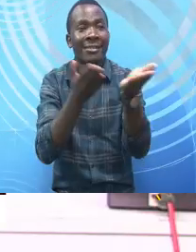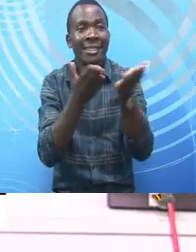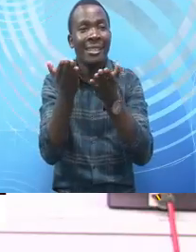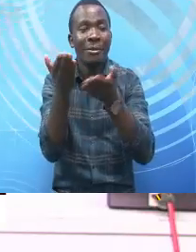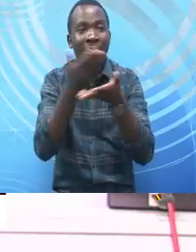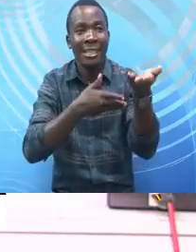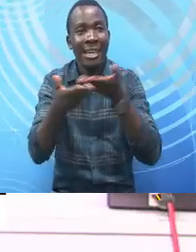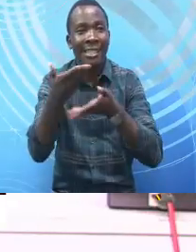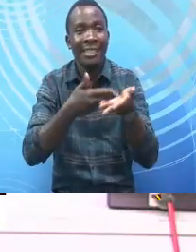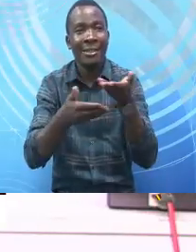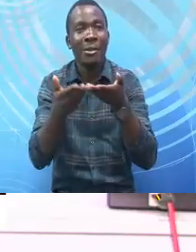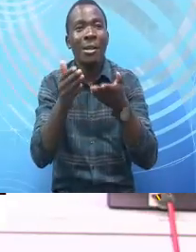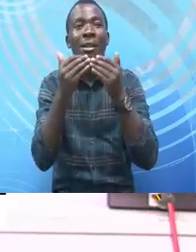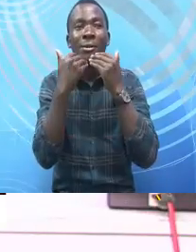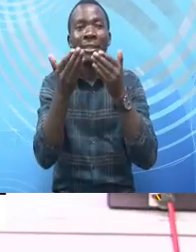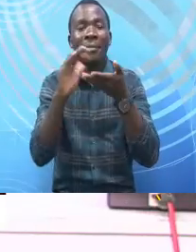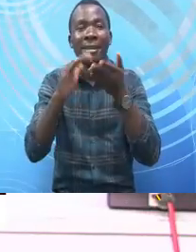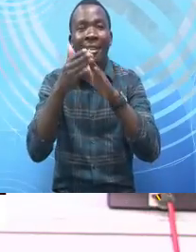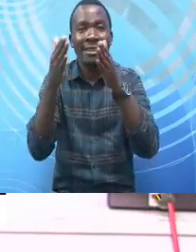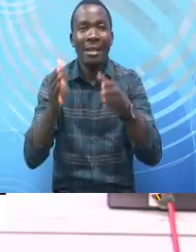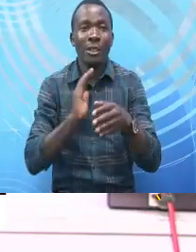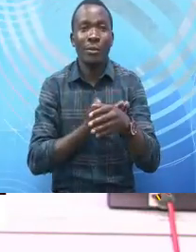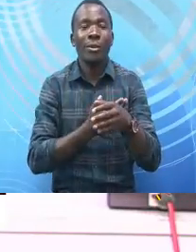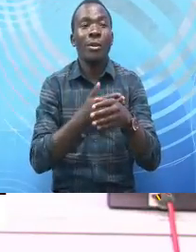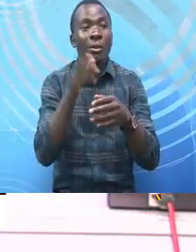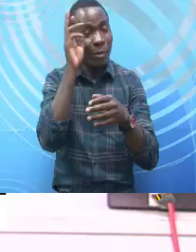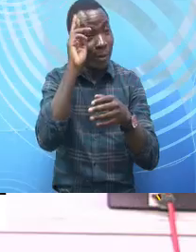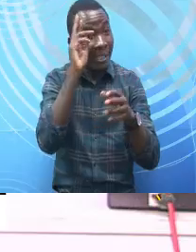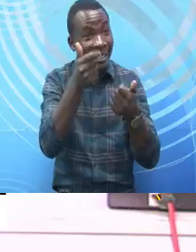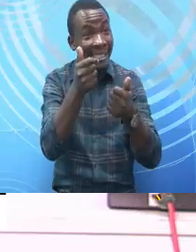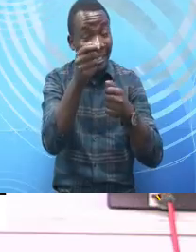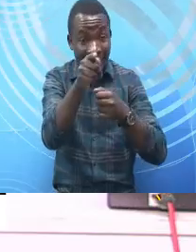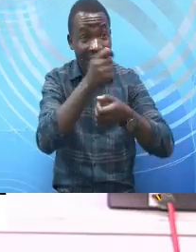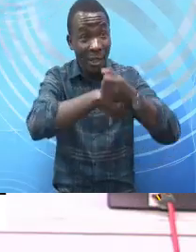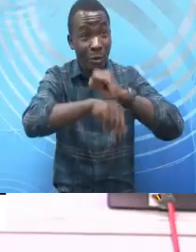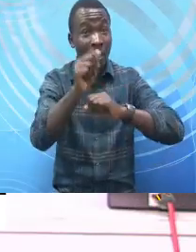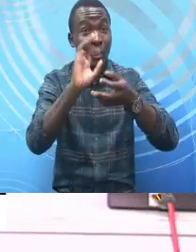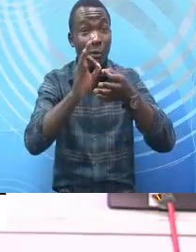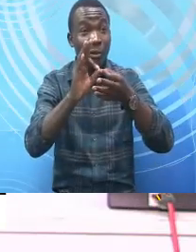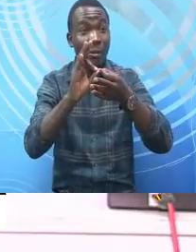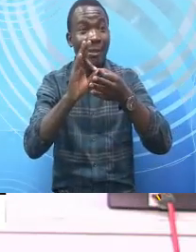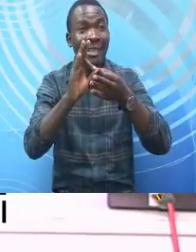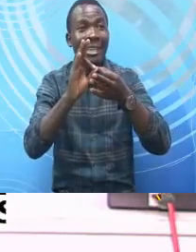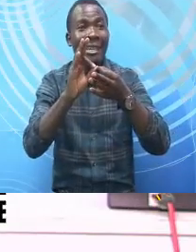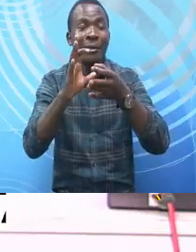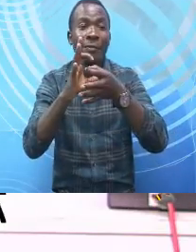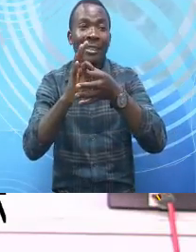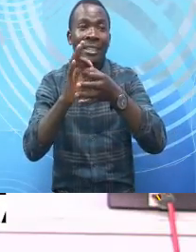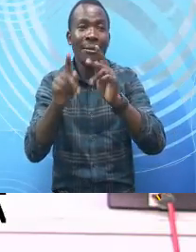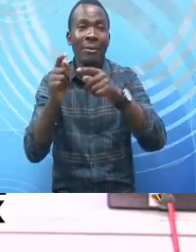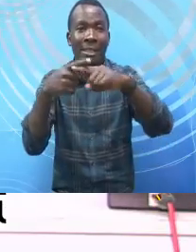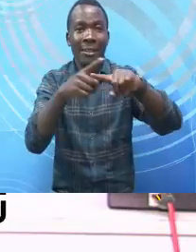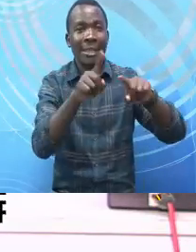rw'amarenga kandi tunashimira abafatanye ibikorwa bacu twa turi hamwe tubibutse ko iki gikorwa cyo gusemura ururimi rw'amarenga tuba dufatanyije n'abantu